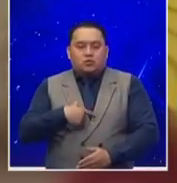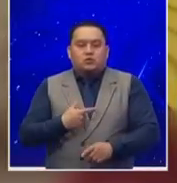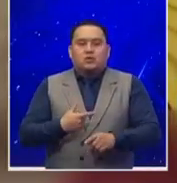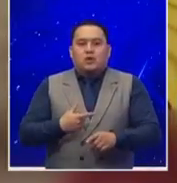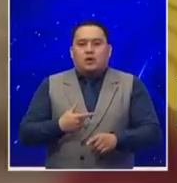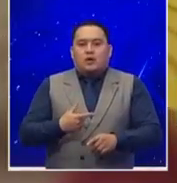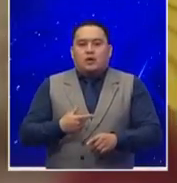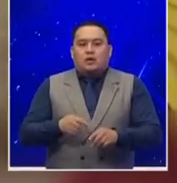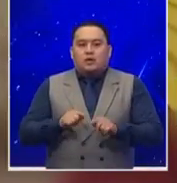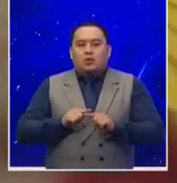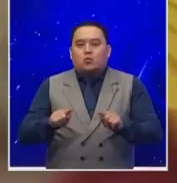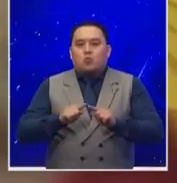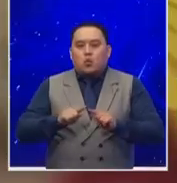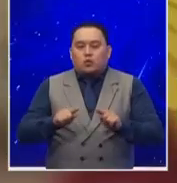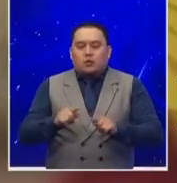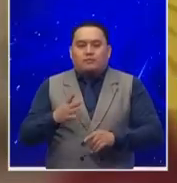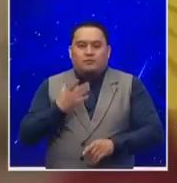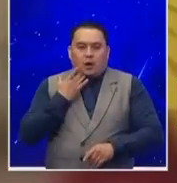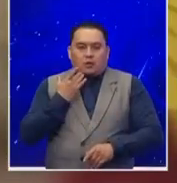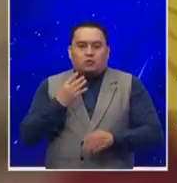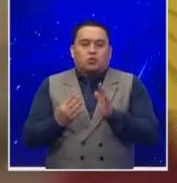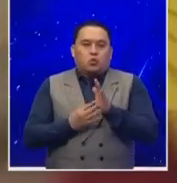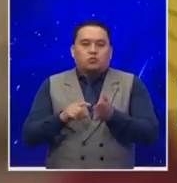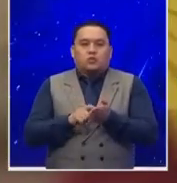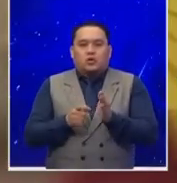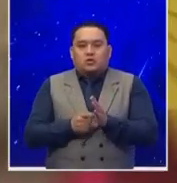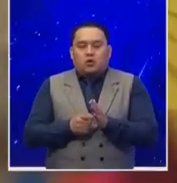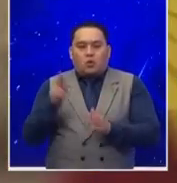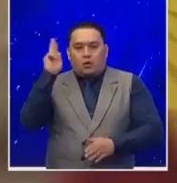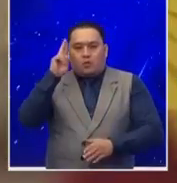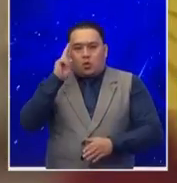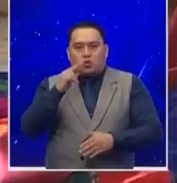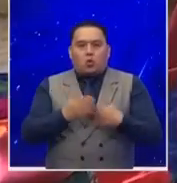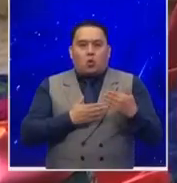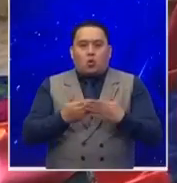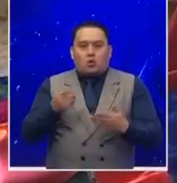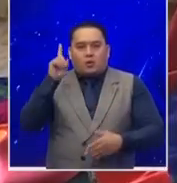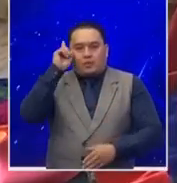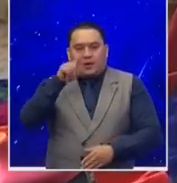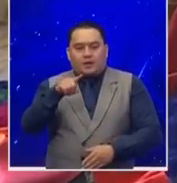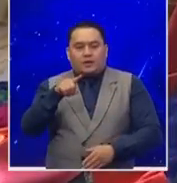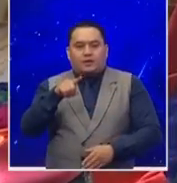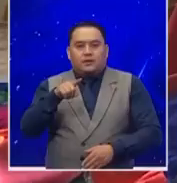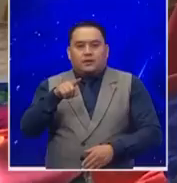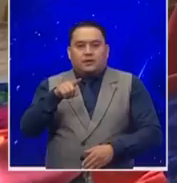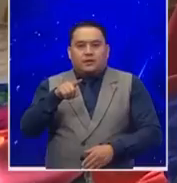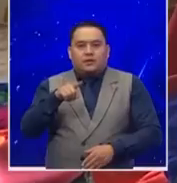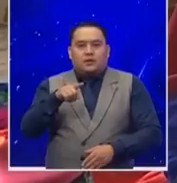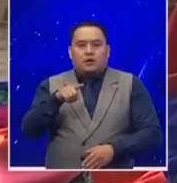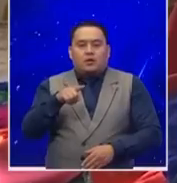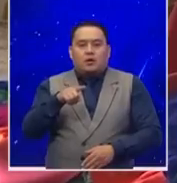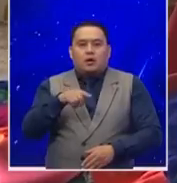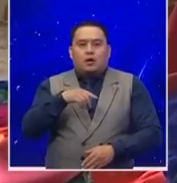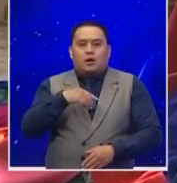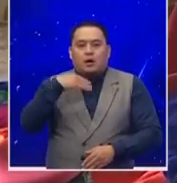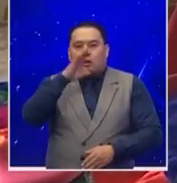бір немеремді де кішкене баулып жүрмін. Ол биыл 9-шы класс оқиды. Аздап-аздап қол өнері бар өзінің. Енді бұл